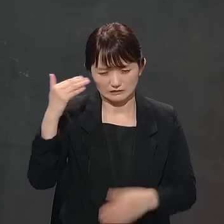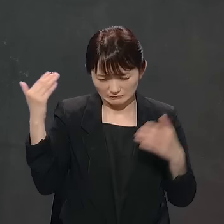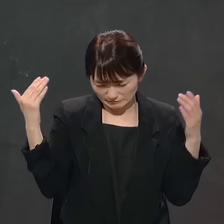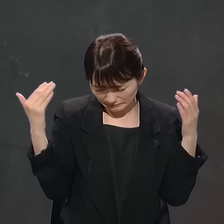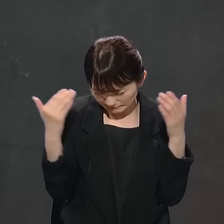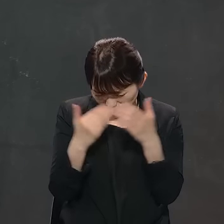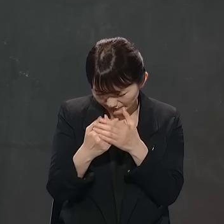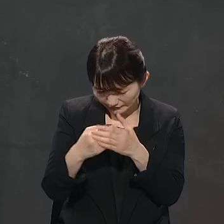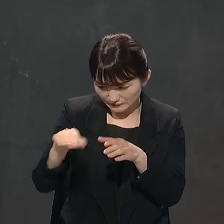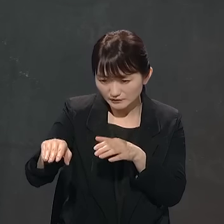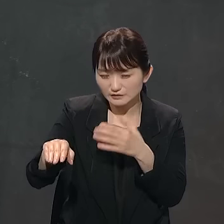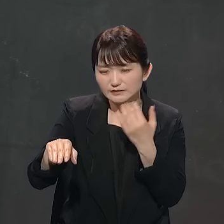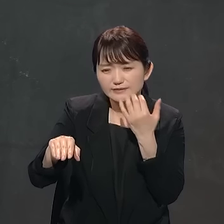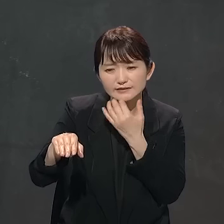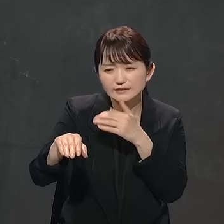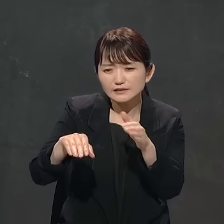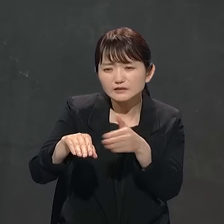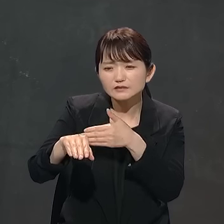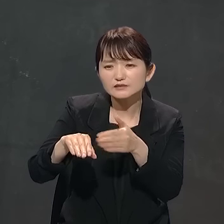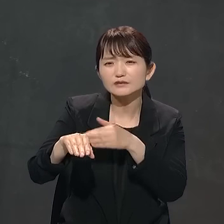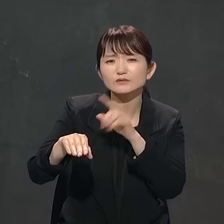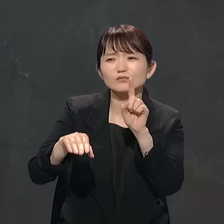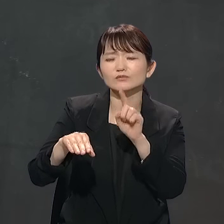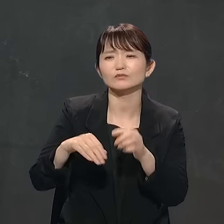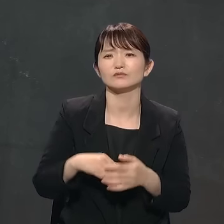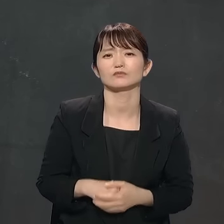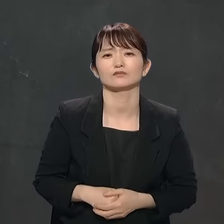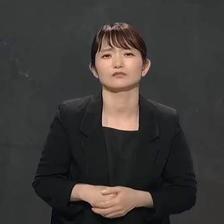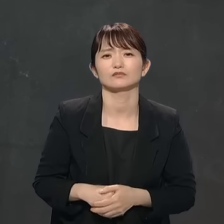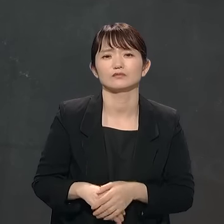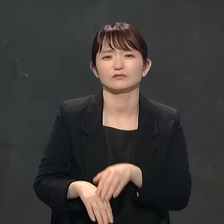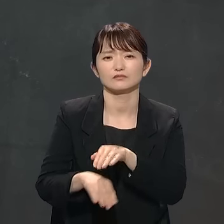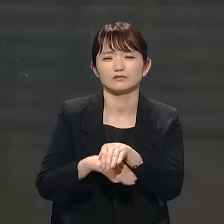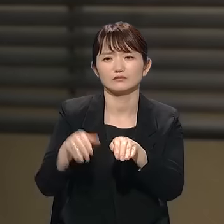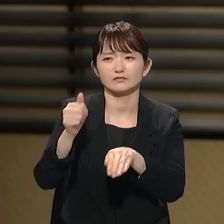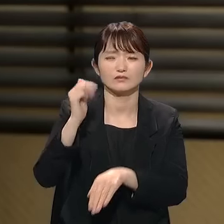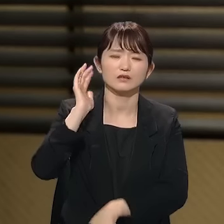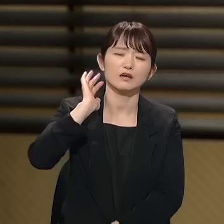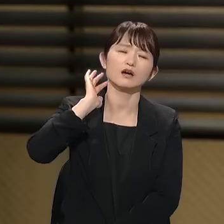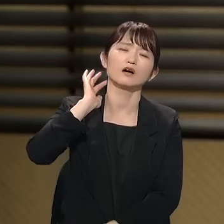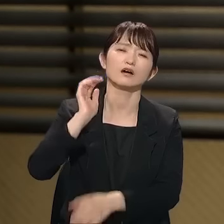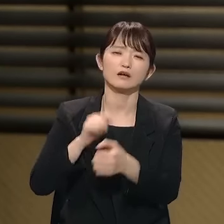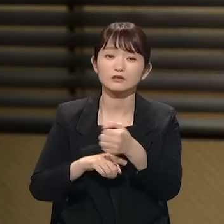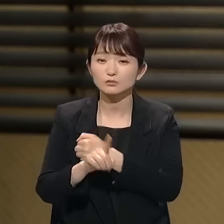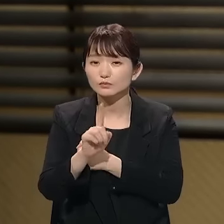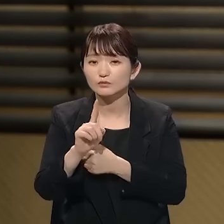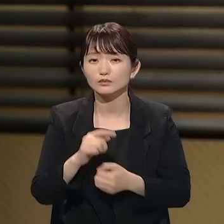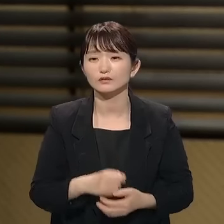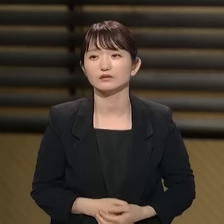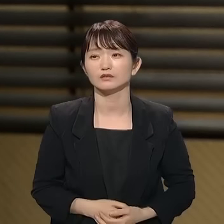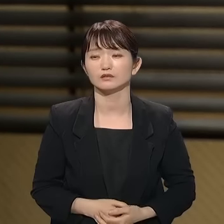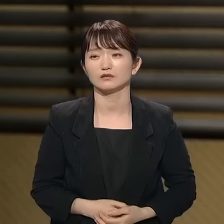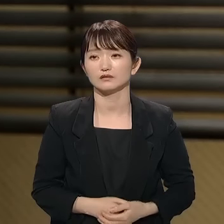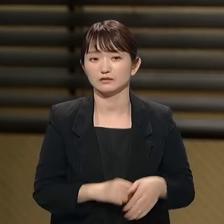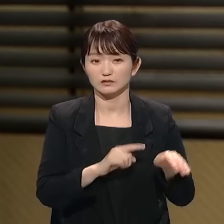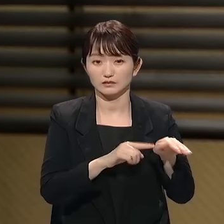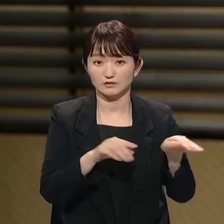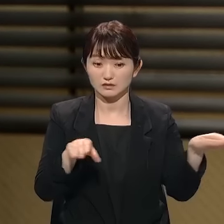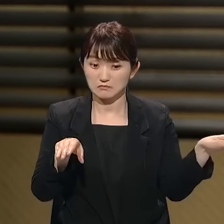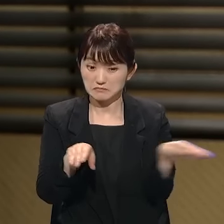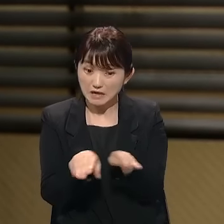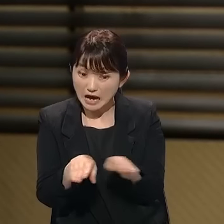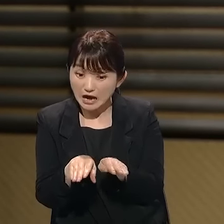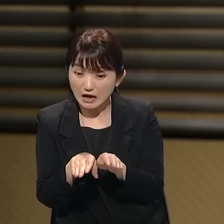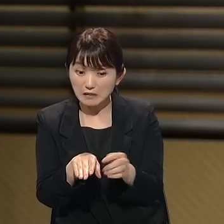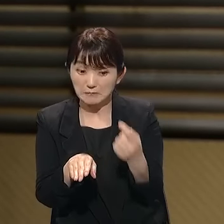한밤중 페인트 칠이 무슨 얘기일까요? 차주가 뒷목을 잡을 만한 이유가 있었습니다. 그러니까 가해자가 사고 낸 걸 안